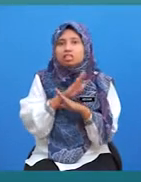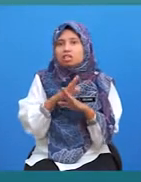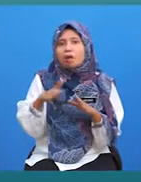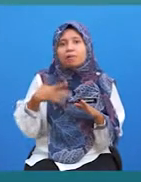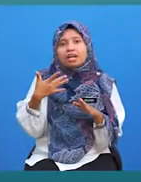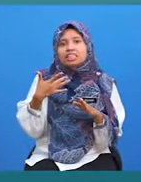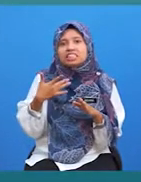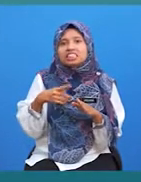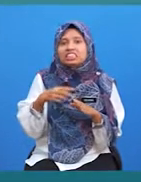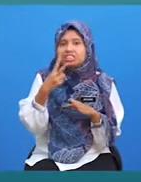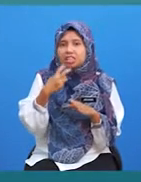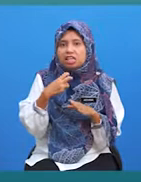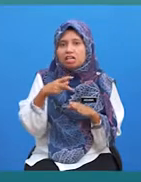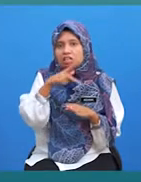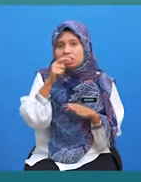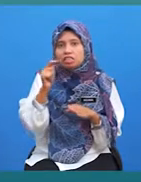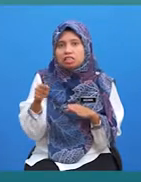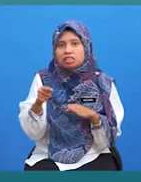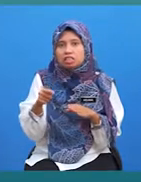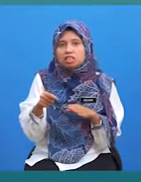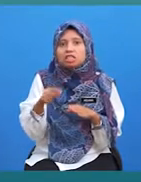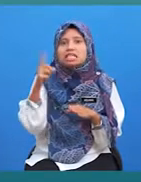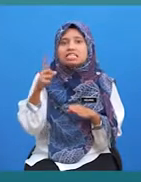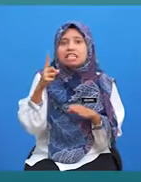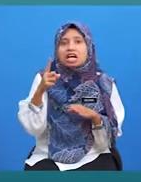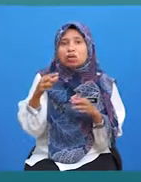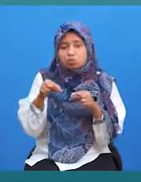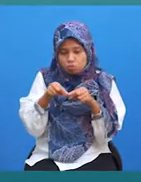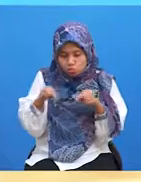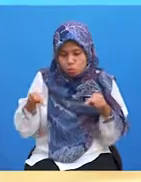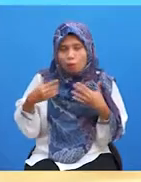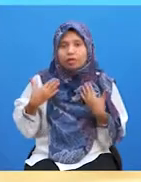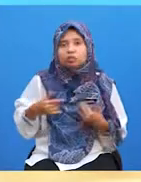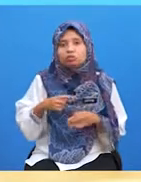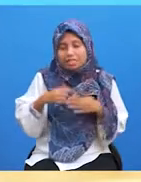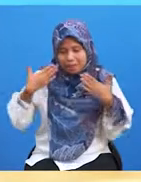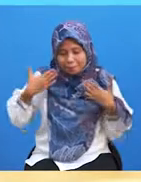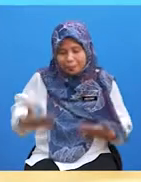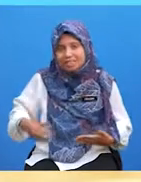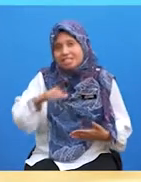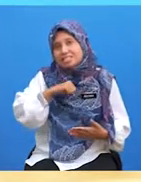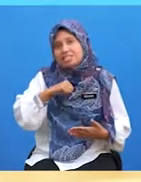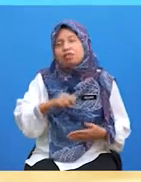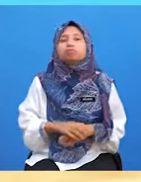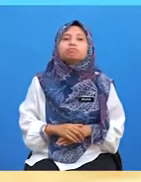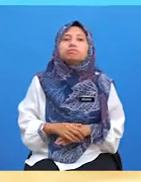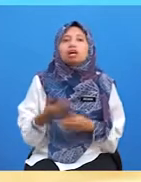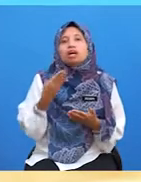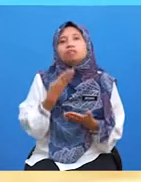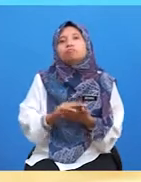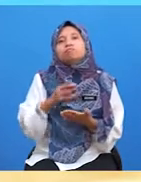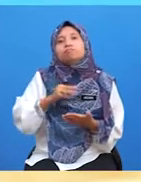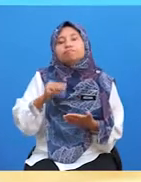kerana dia selalu ukur baju di badan sendiri. Baiklah, murid-murid. Kita telah